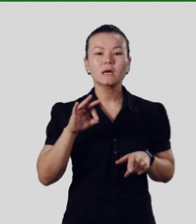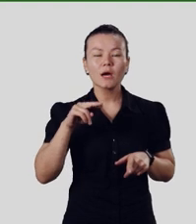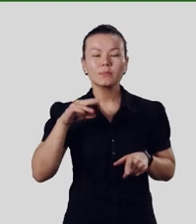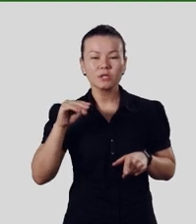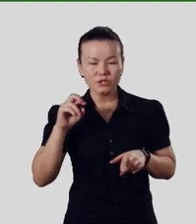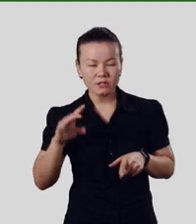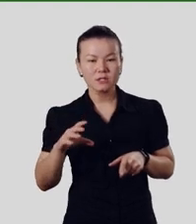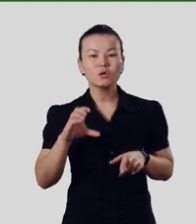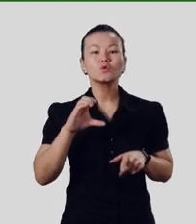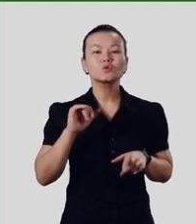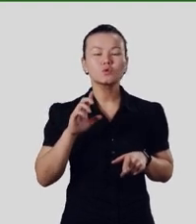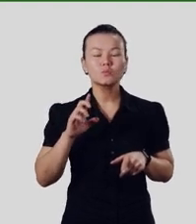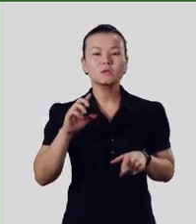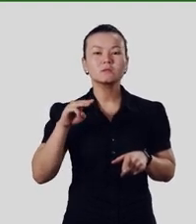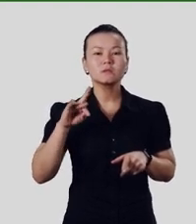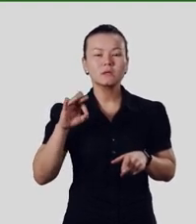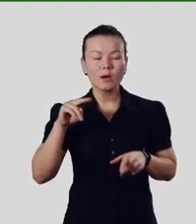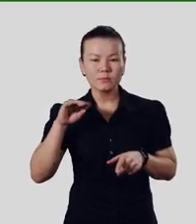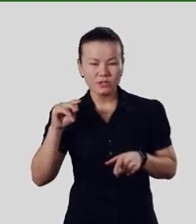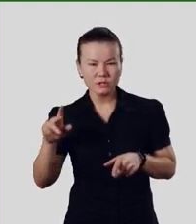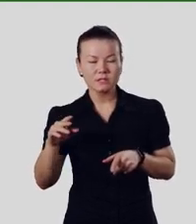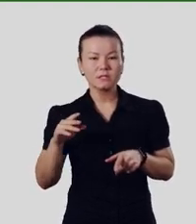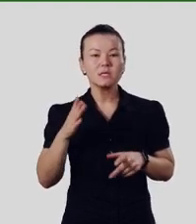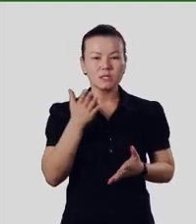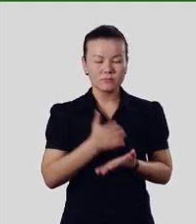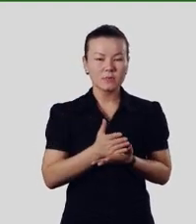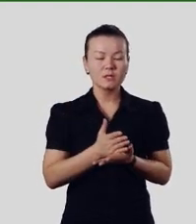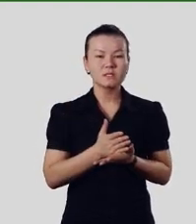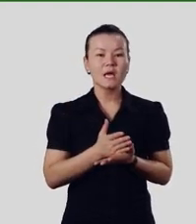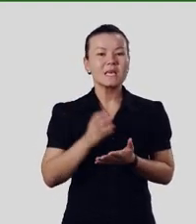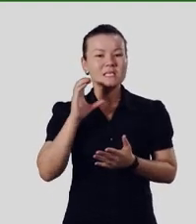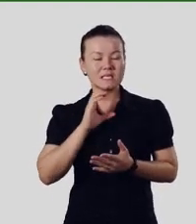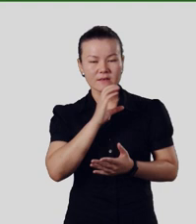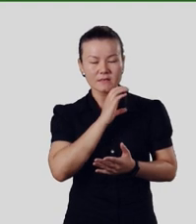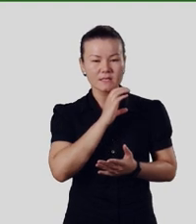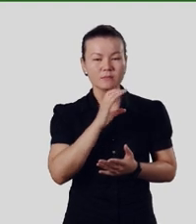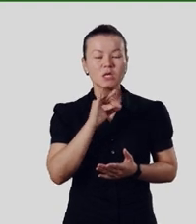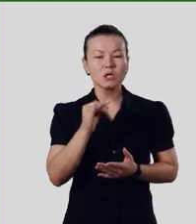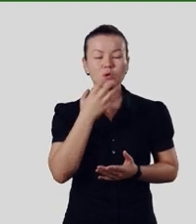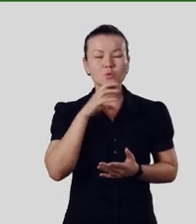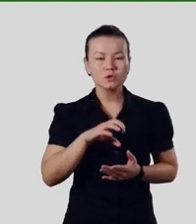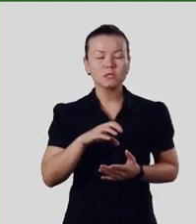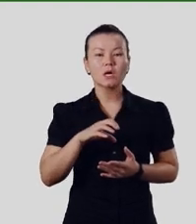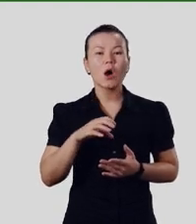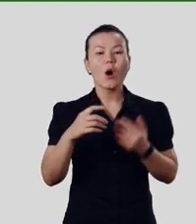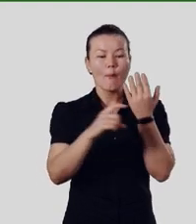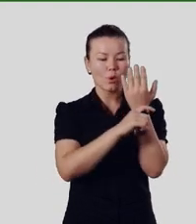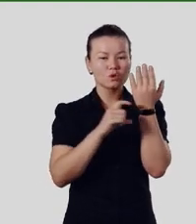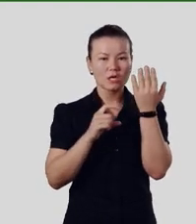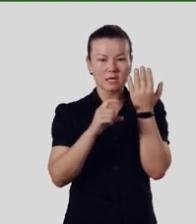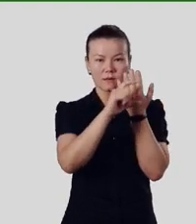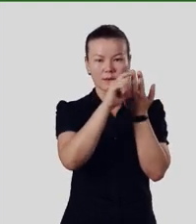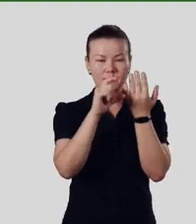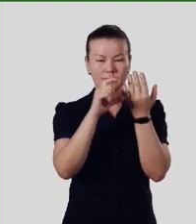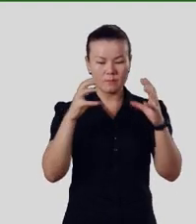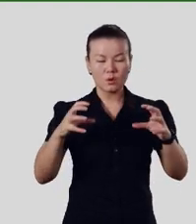Тропический и субтропический имеются в северном и в южном полушариях.